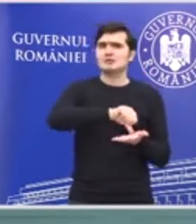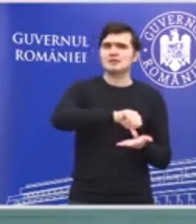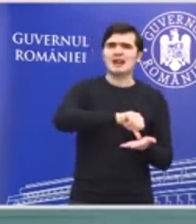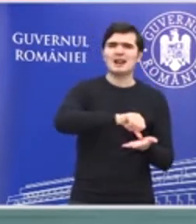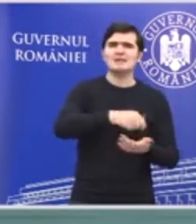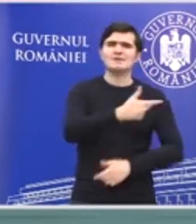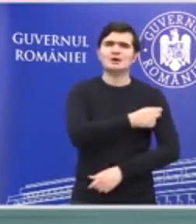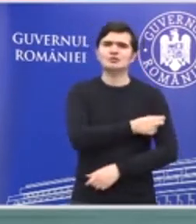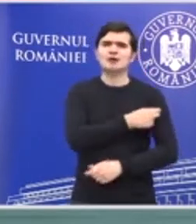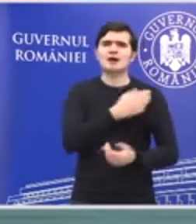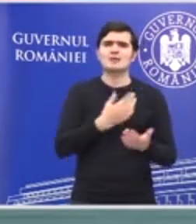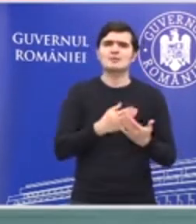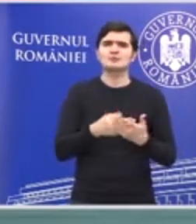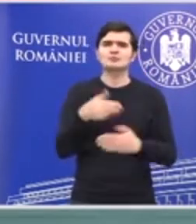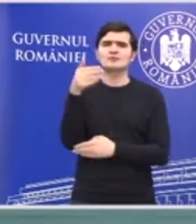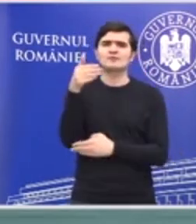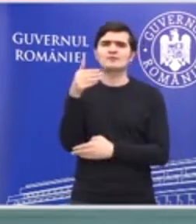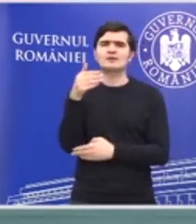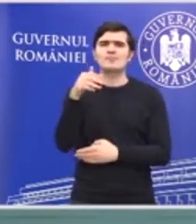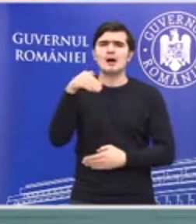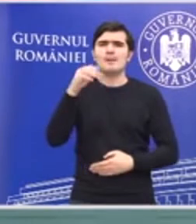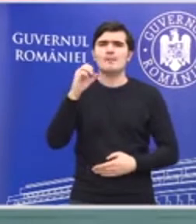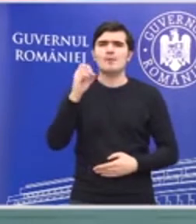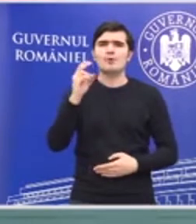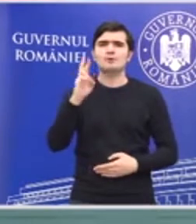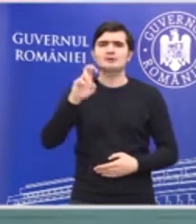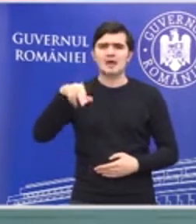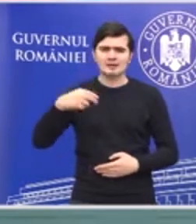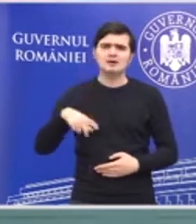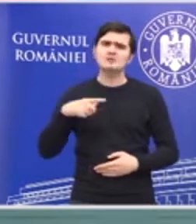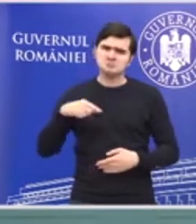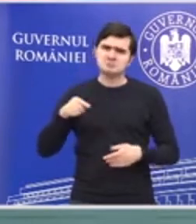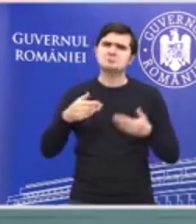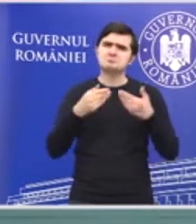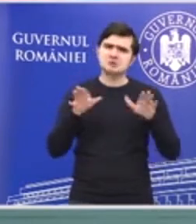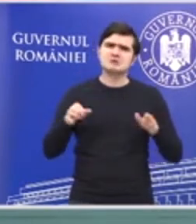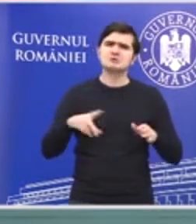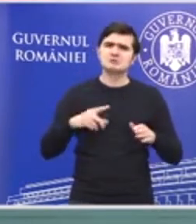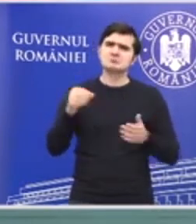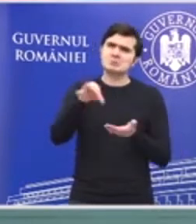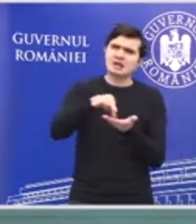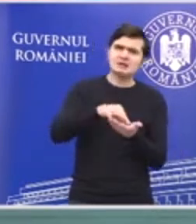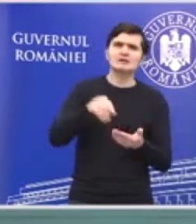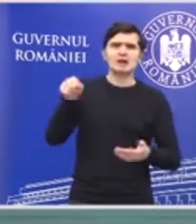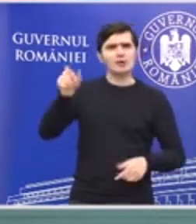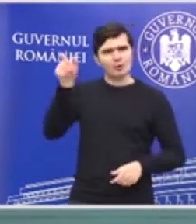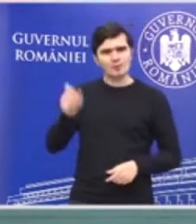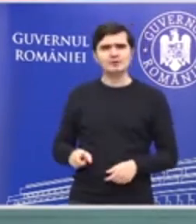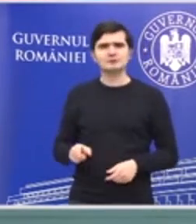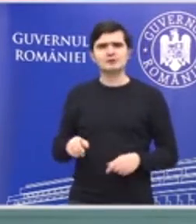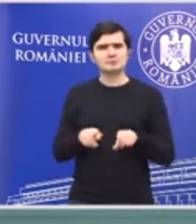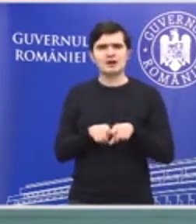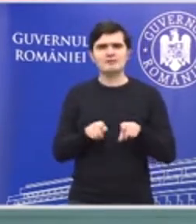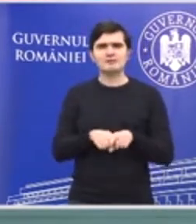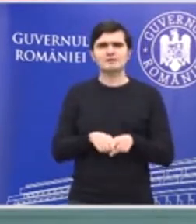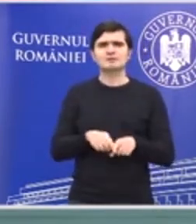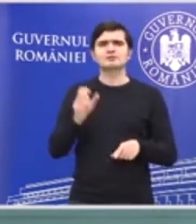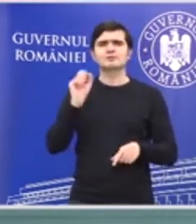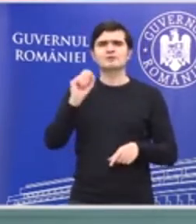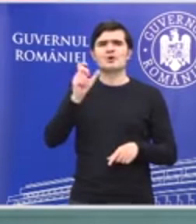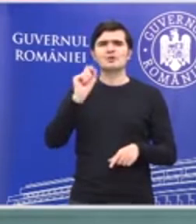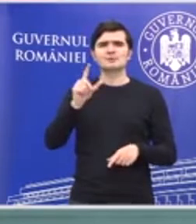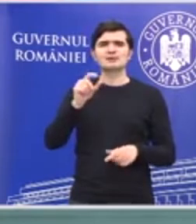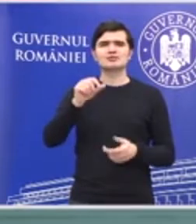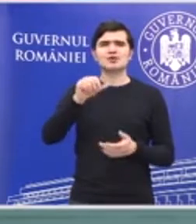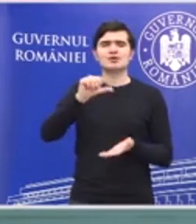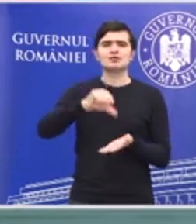care folosesc vaccin de la Moderna și sunt operaționalizate și deja sunt înscrise persoane, inclusiv pe cele 12